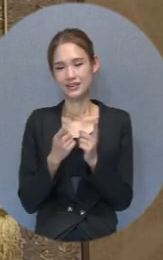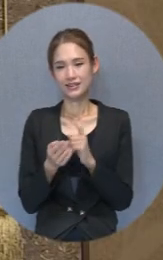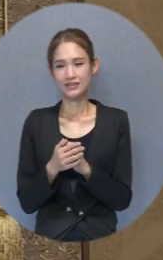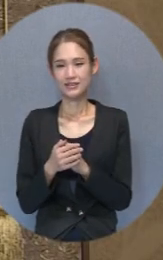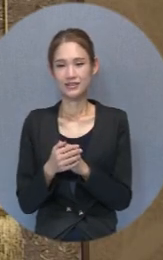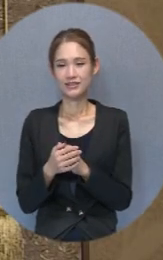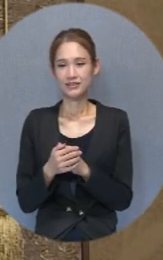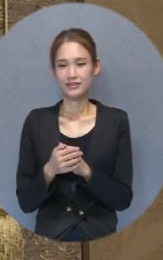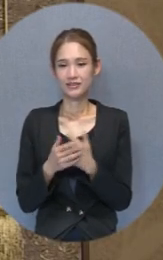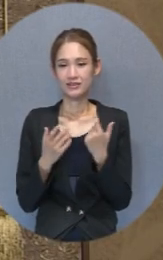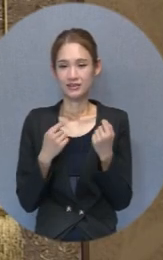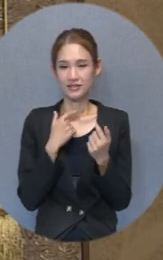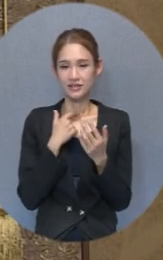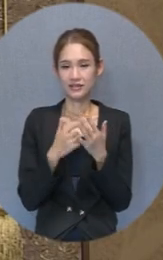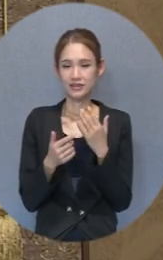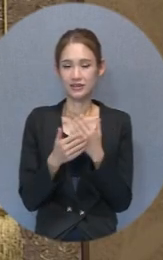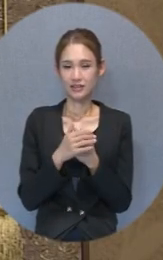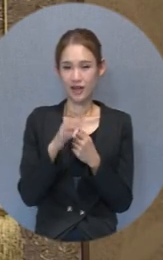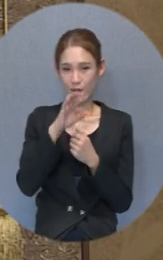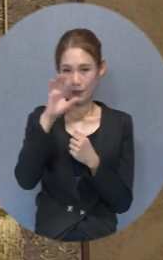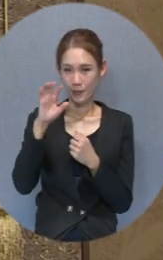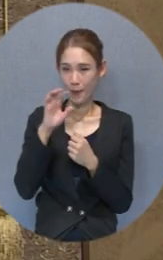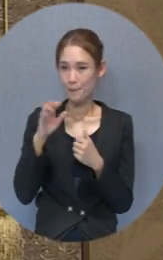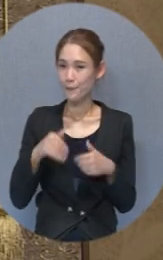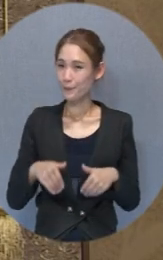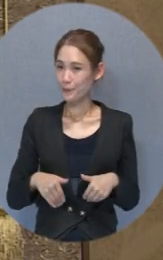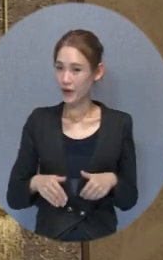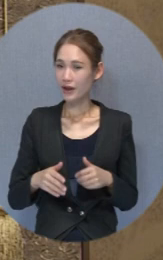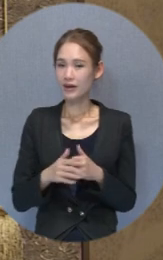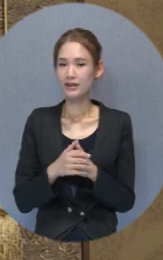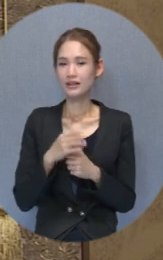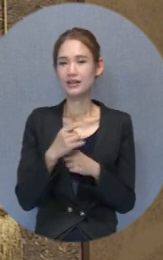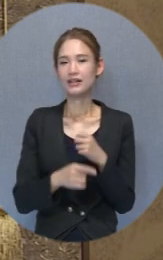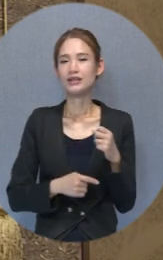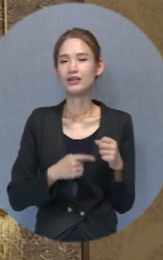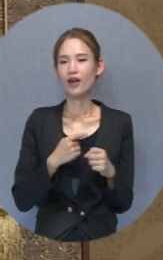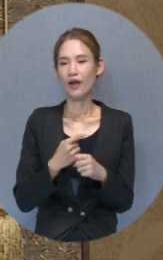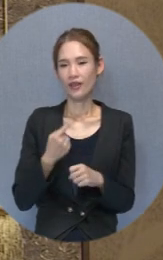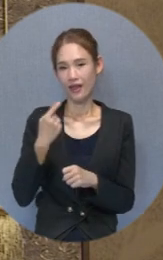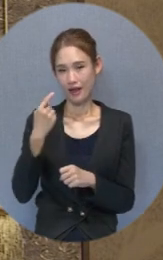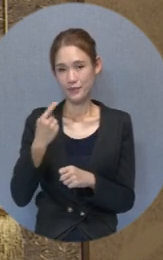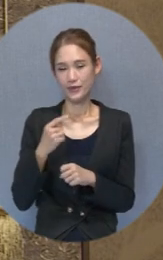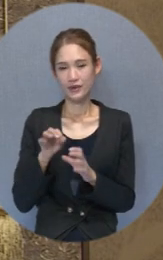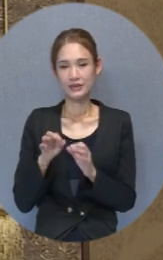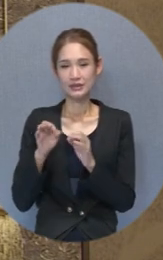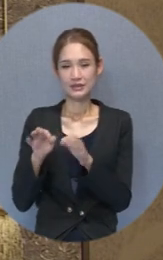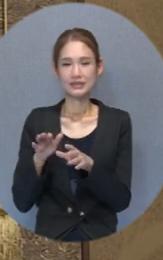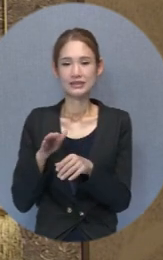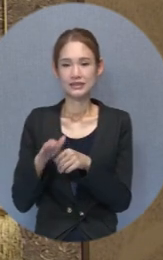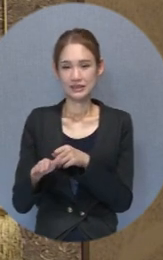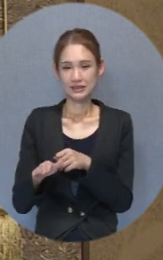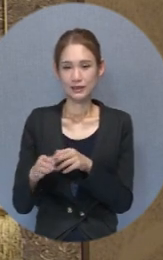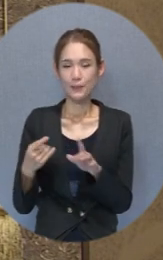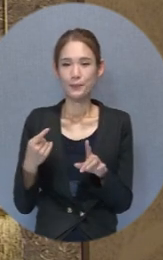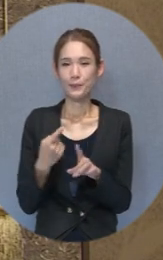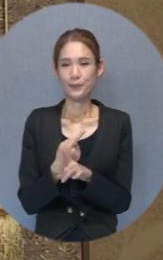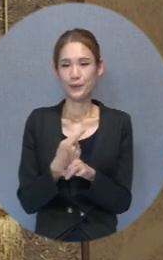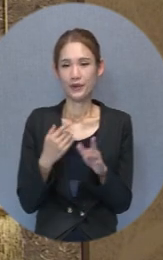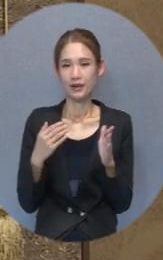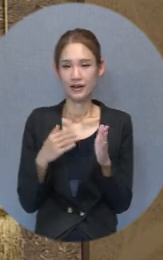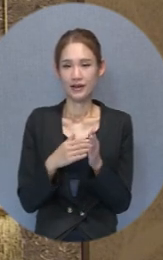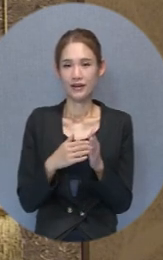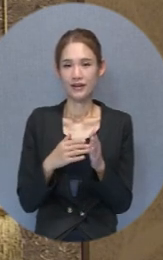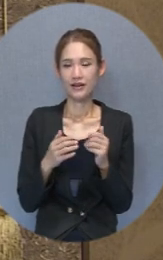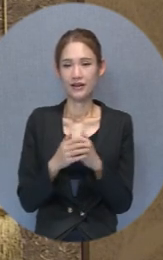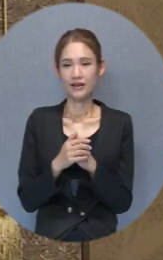네. 이렇게 경험은 반복해서 해야 되는 거고 해서 1년에 한 번씩 예. 기증하는 걸로 이제 예, 와, 바꿔주는